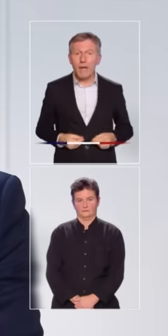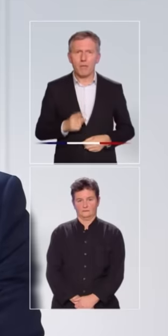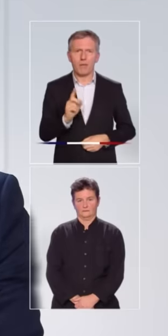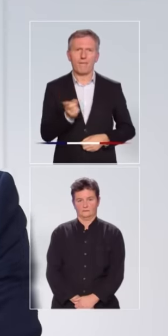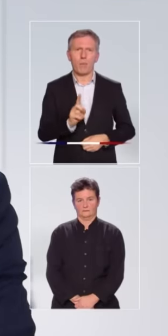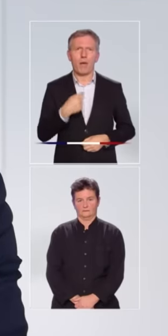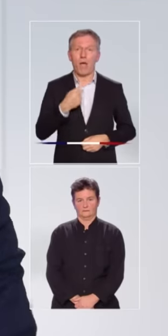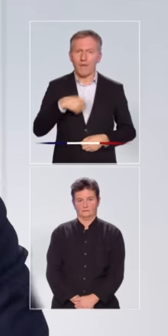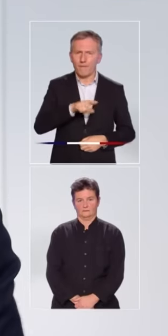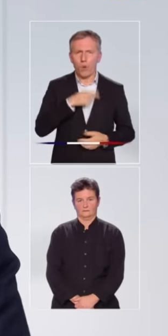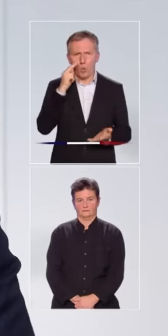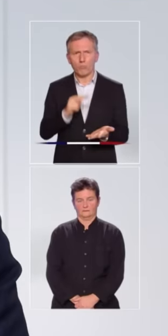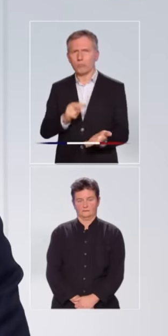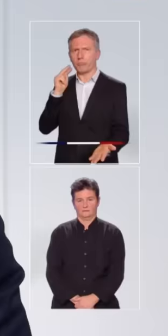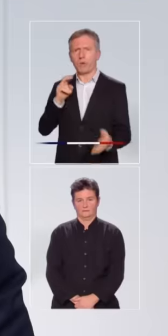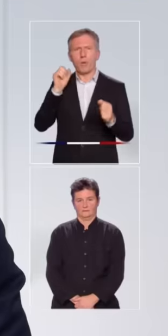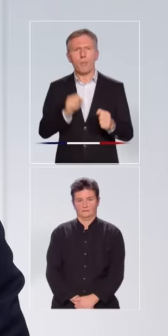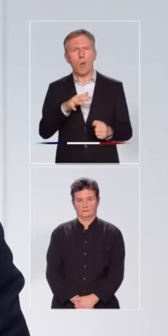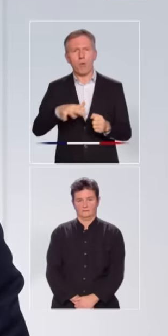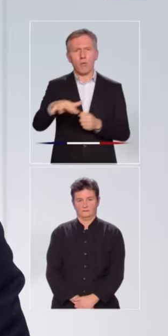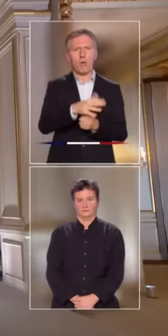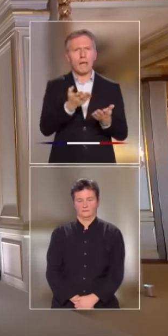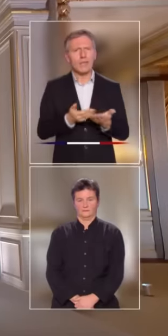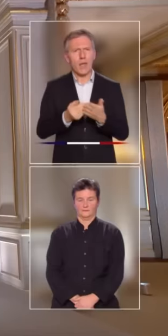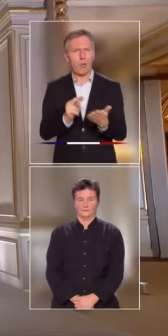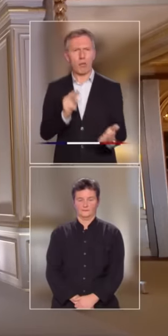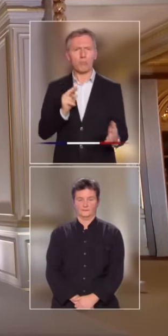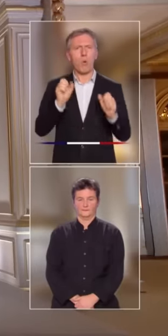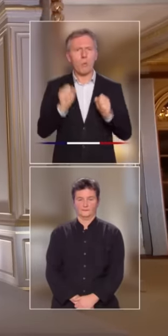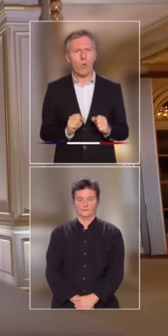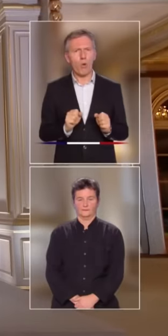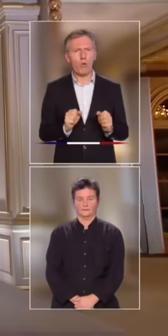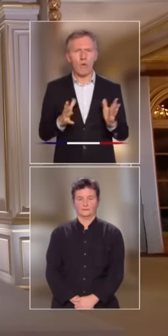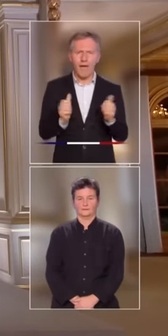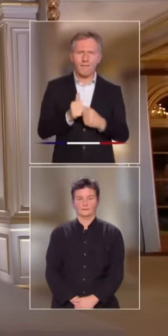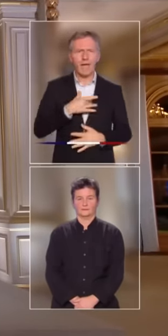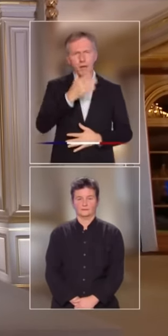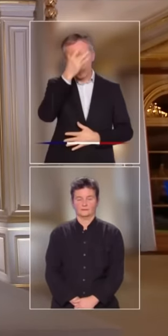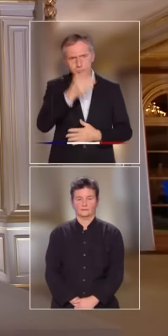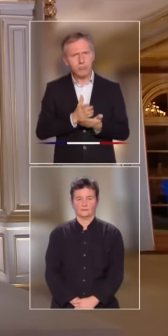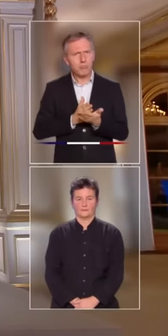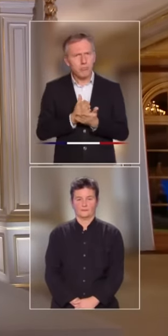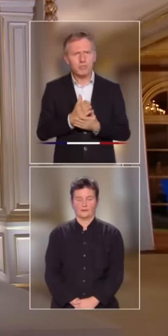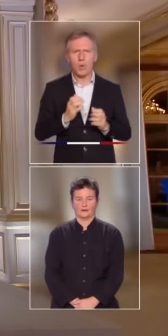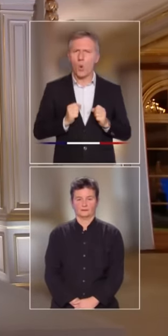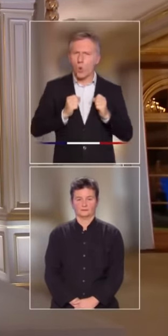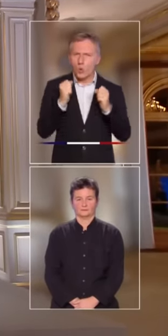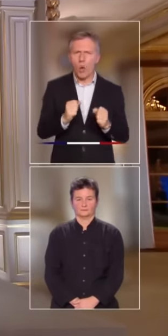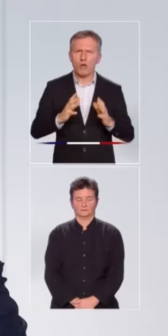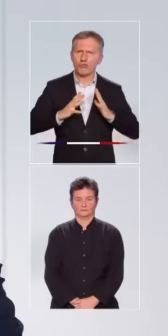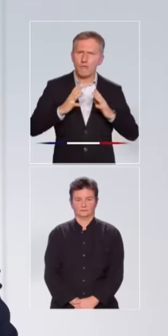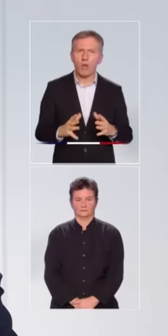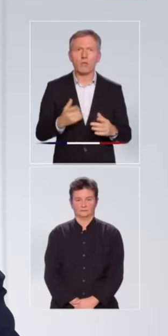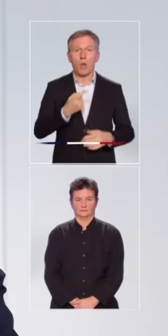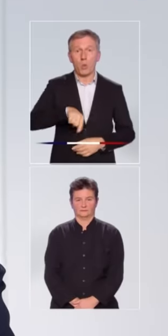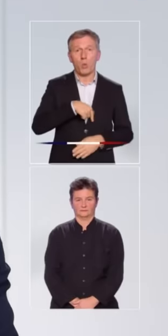il nous faut lucidement regarder la situation. Et il nous faut, avec détermination, volonté, courage, dire que nous